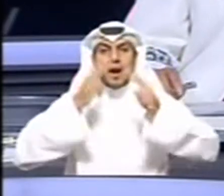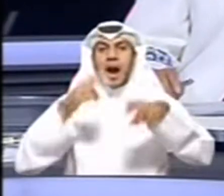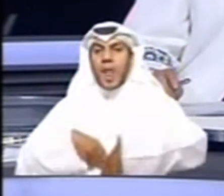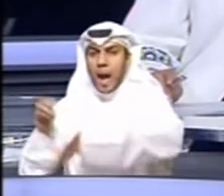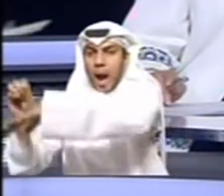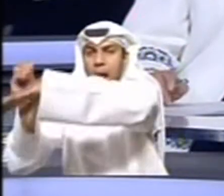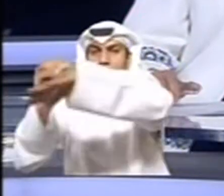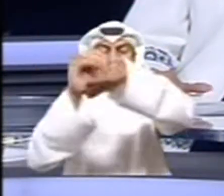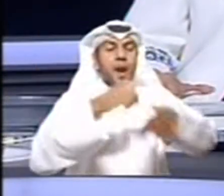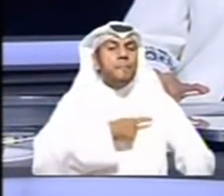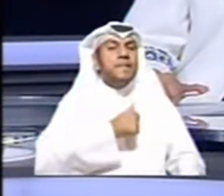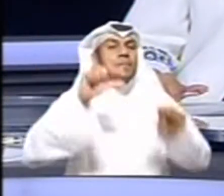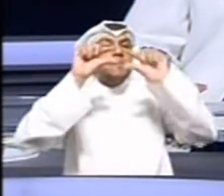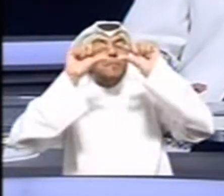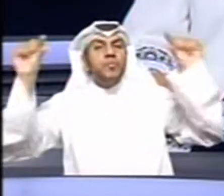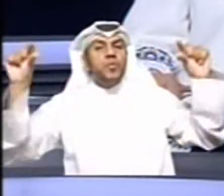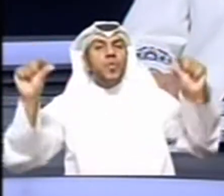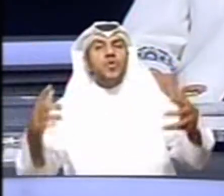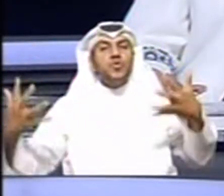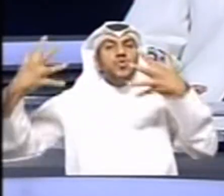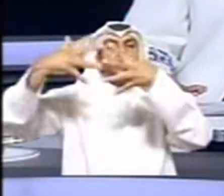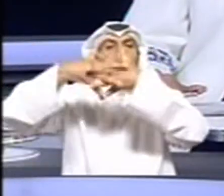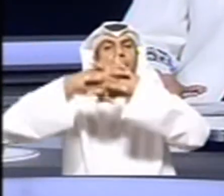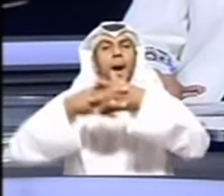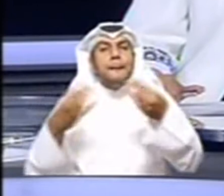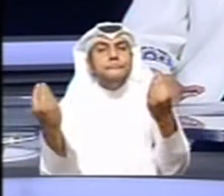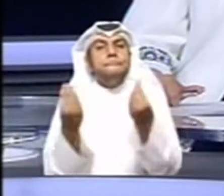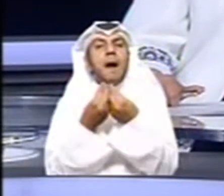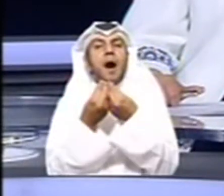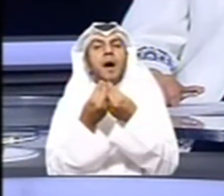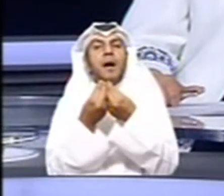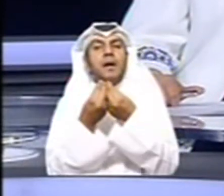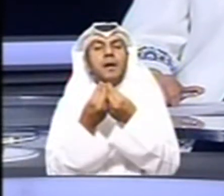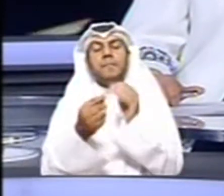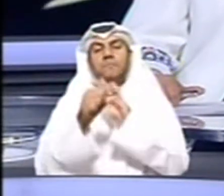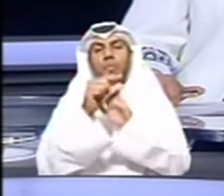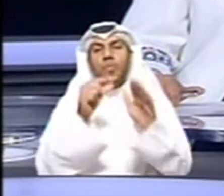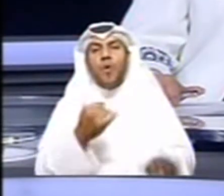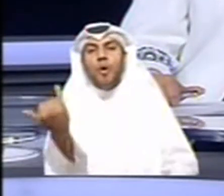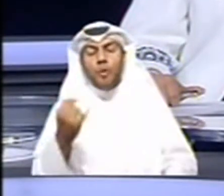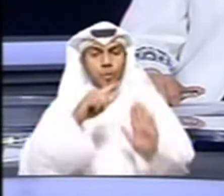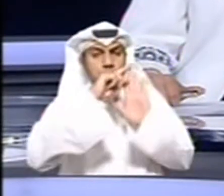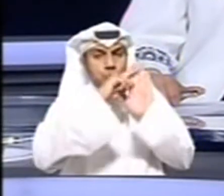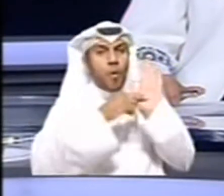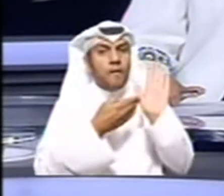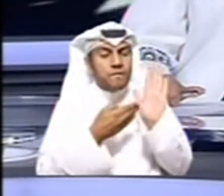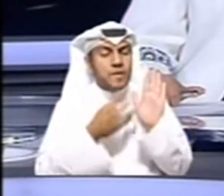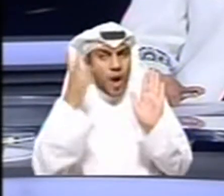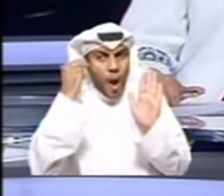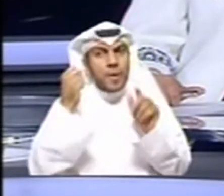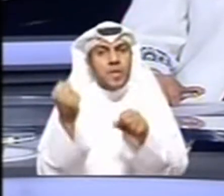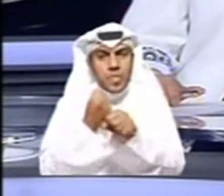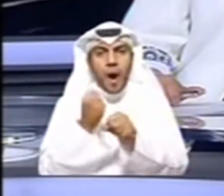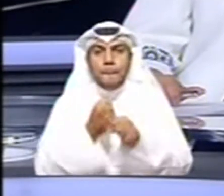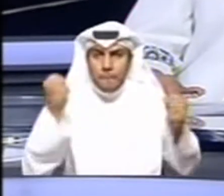شركاء لتوظيفهم المواطنين من ذوي الإعاقات والذين تنطبق عليهم الشروط إلى المبادرة بتسجيل في الحملة